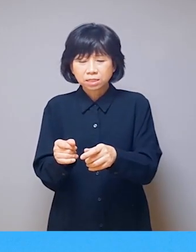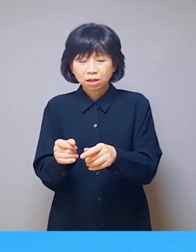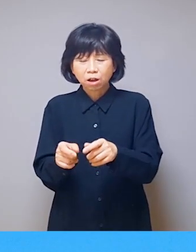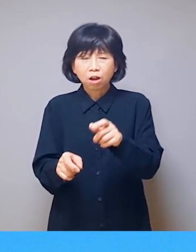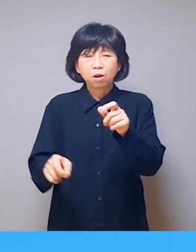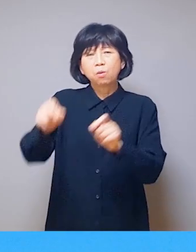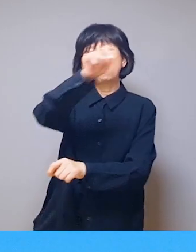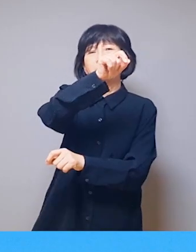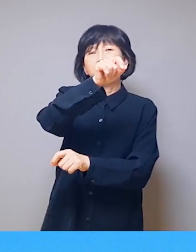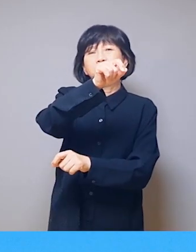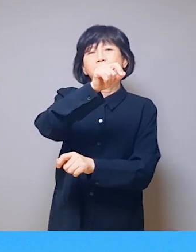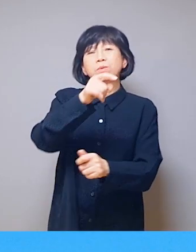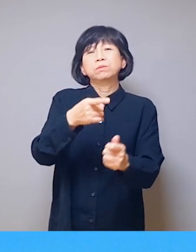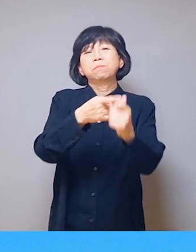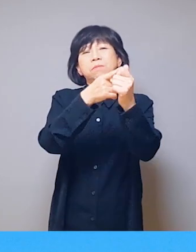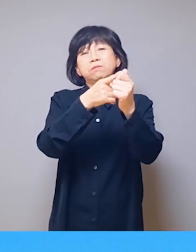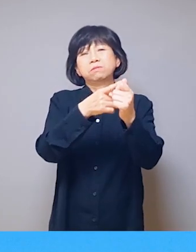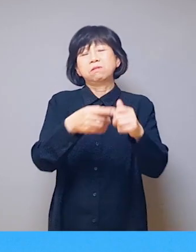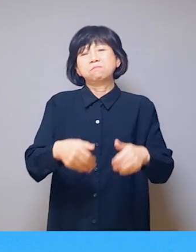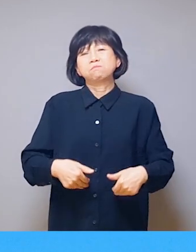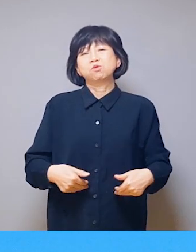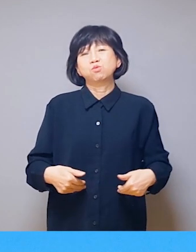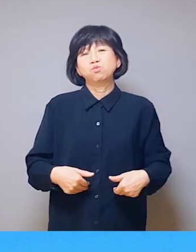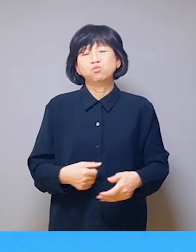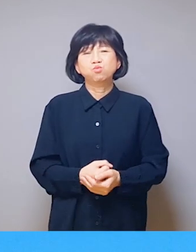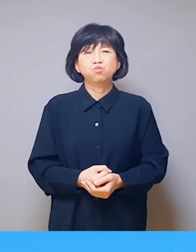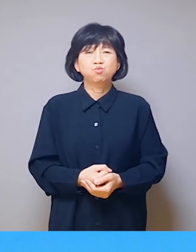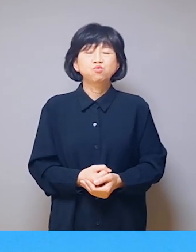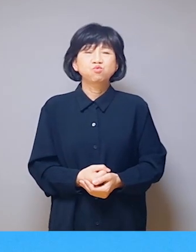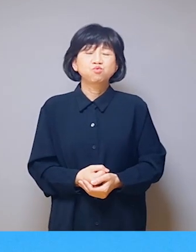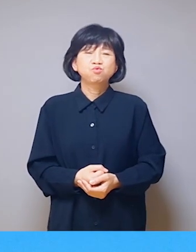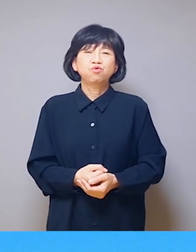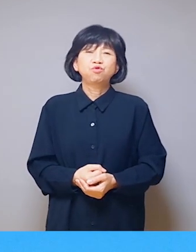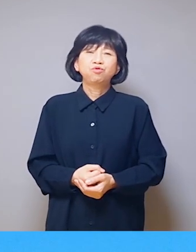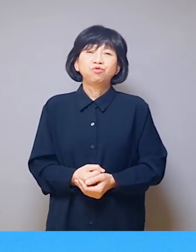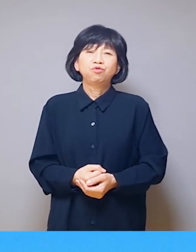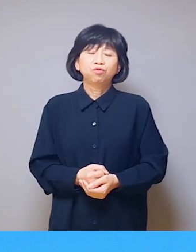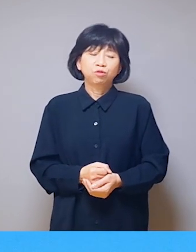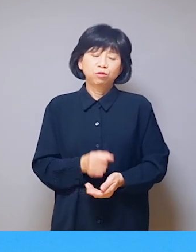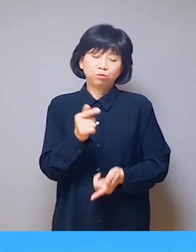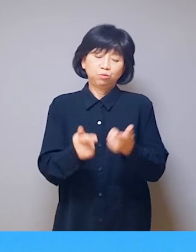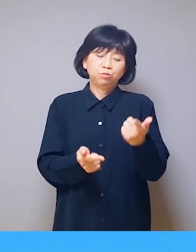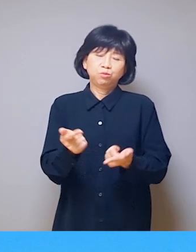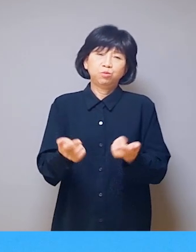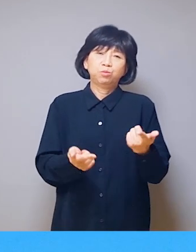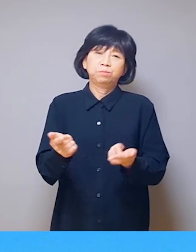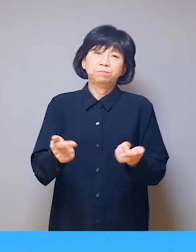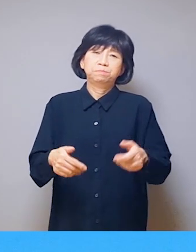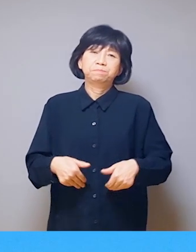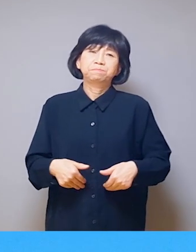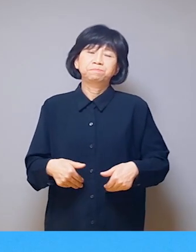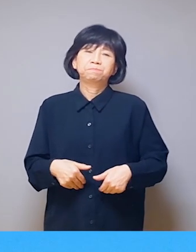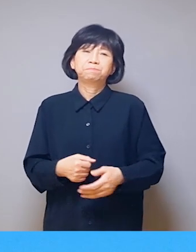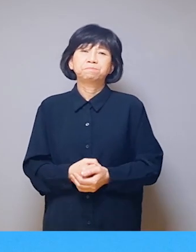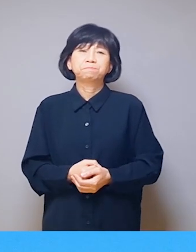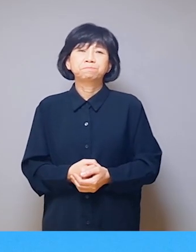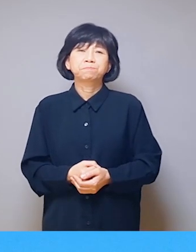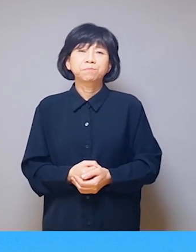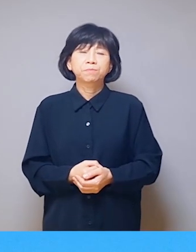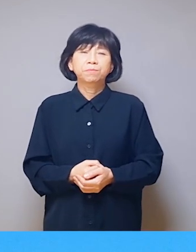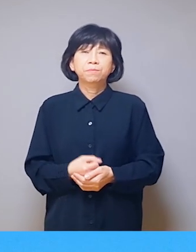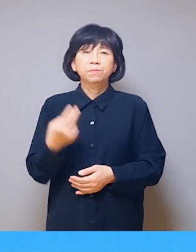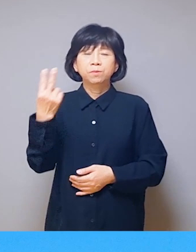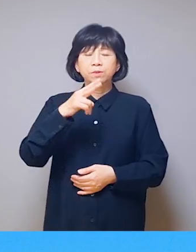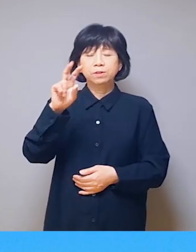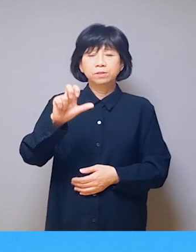오히려 뒤집혀서 하나님께서는 가장 먼저 그걸 하기를 원하실 수도 있는 거예요.